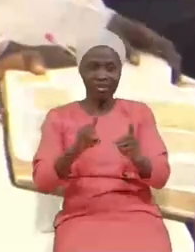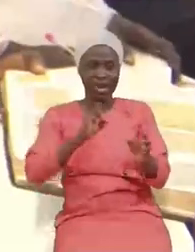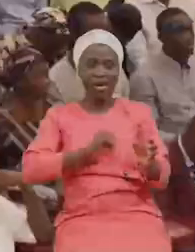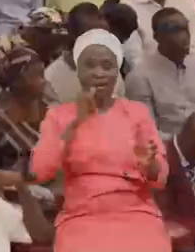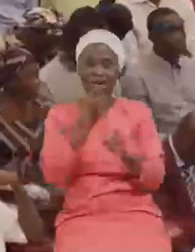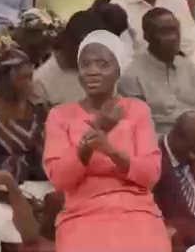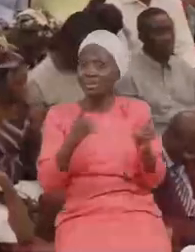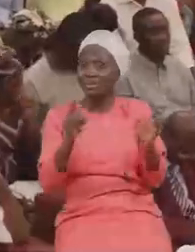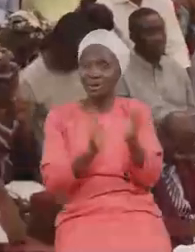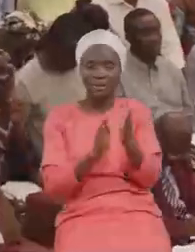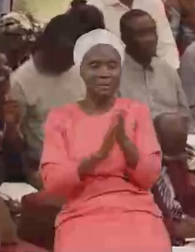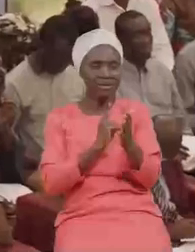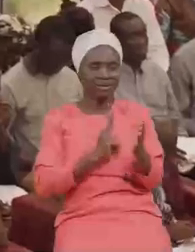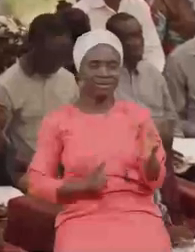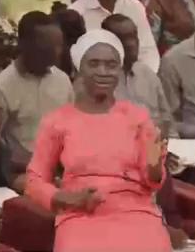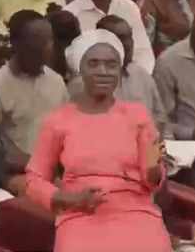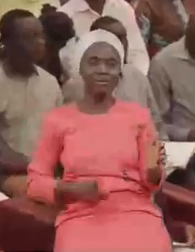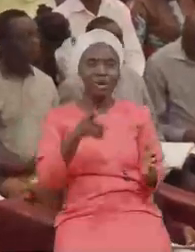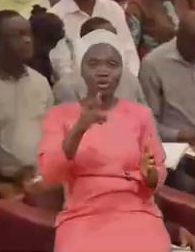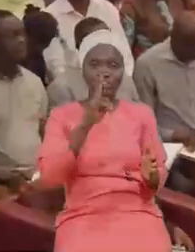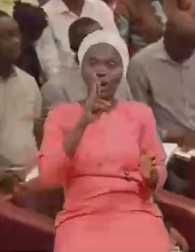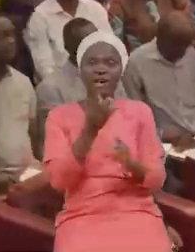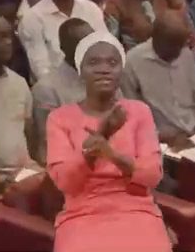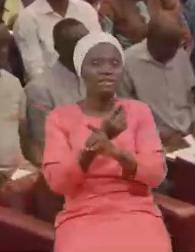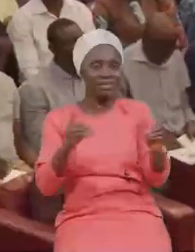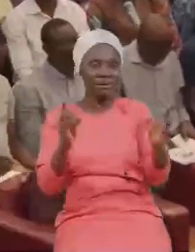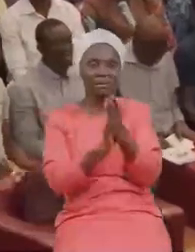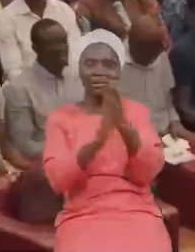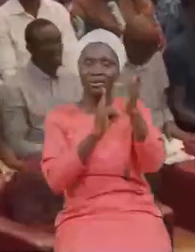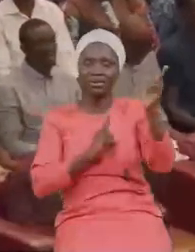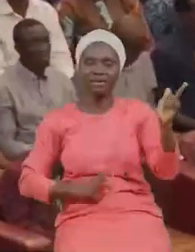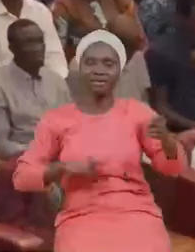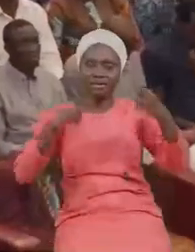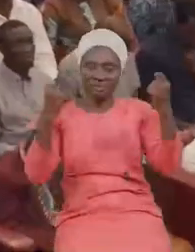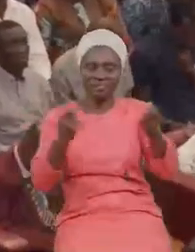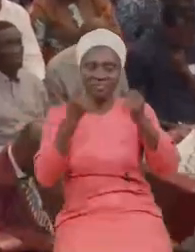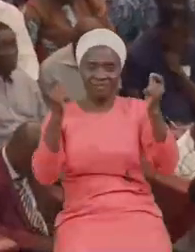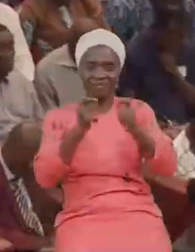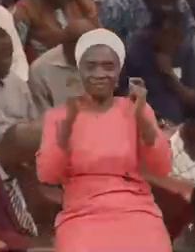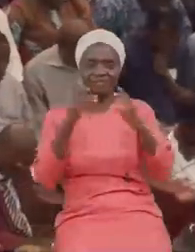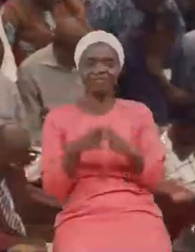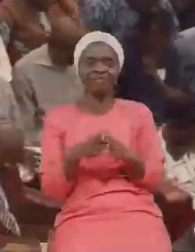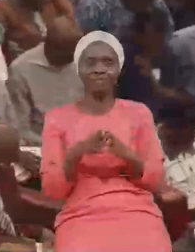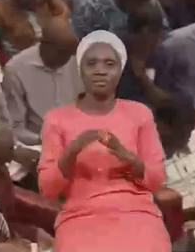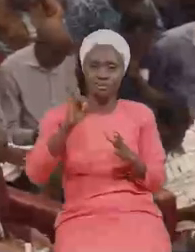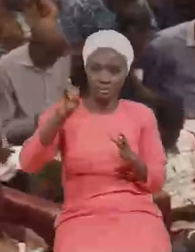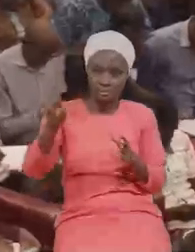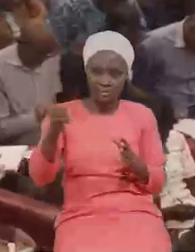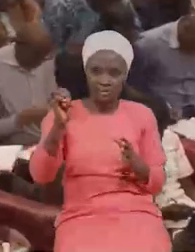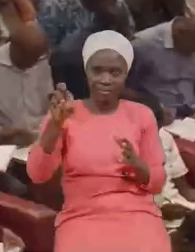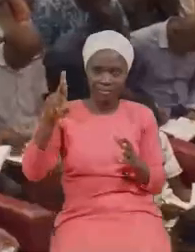Dieu vous êtes délivré gloire à Dieu Jérémy 15